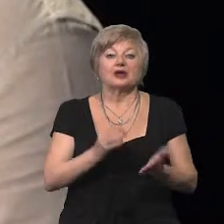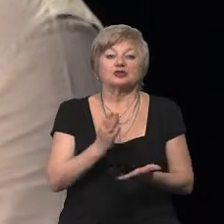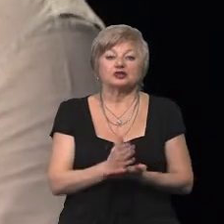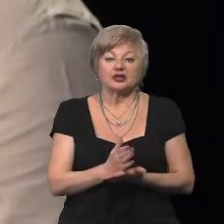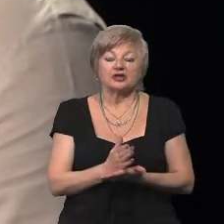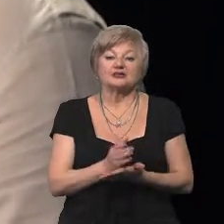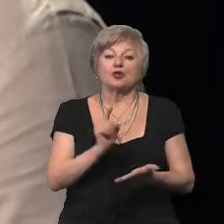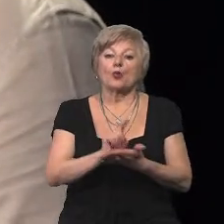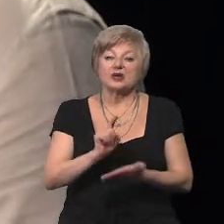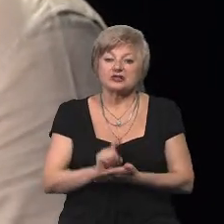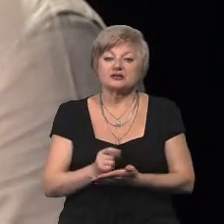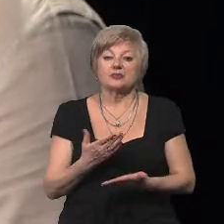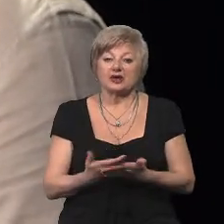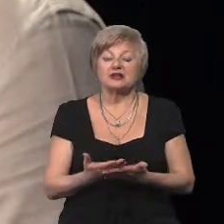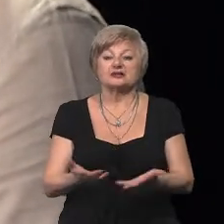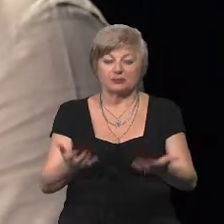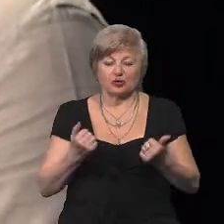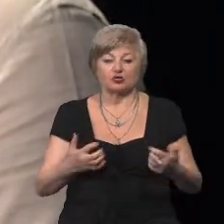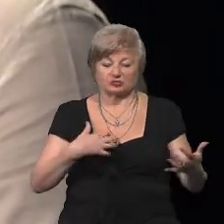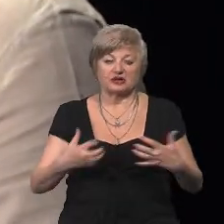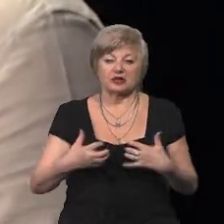пункты. Если ты берешь проект, то